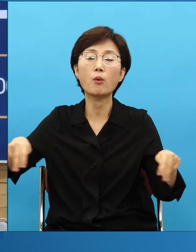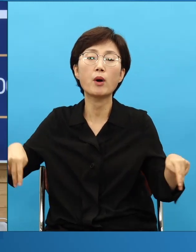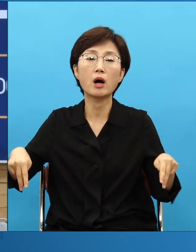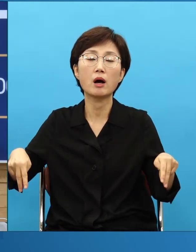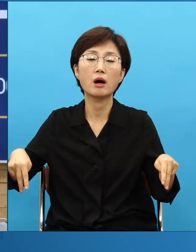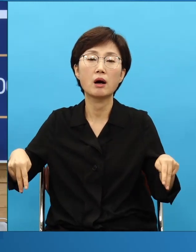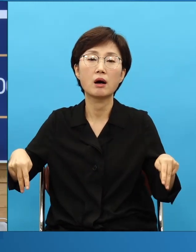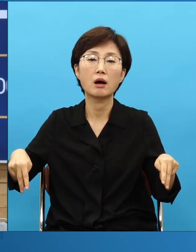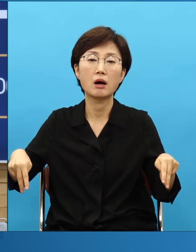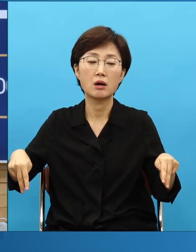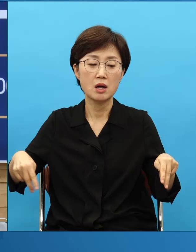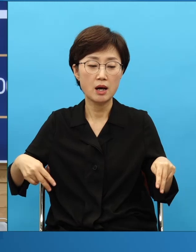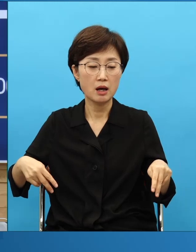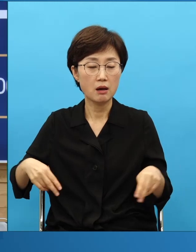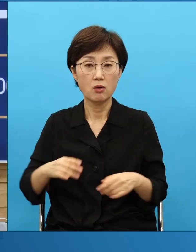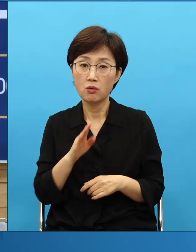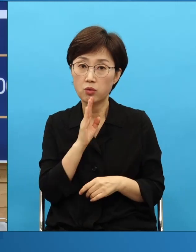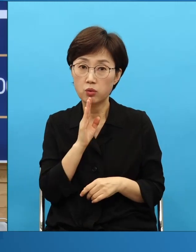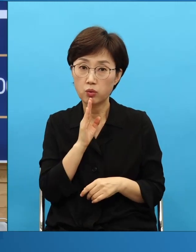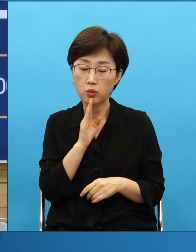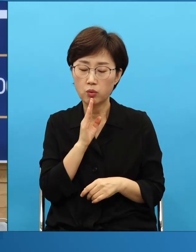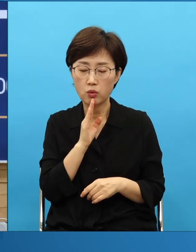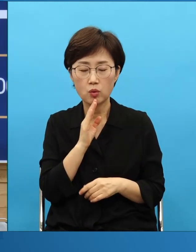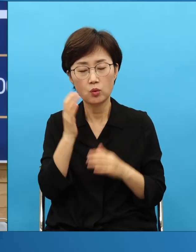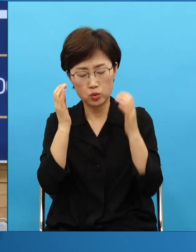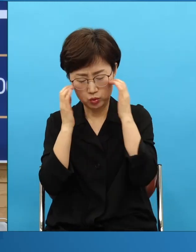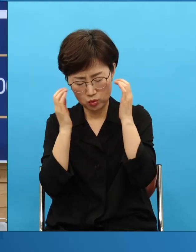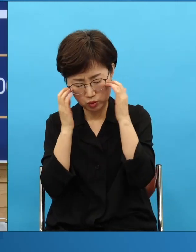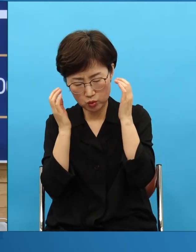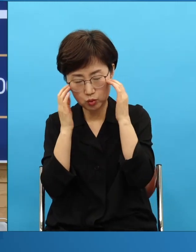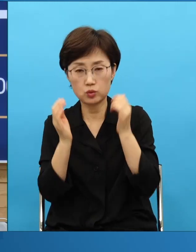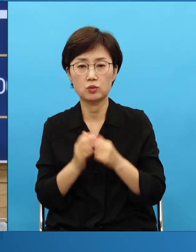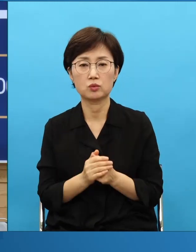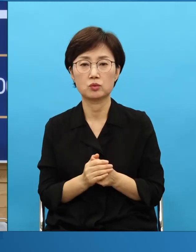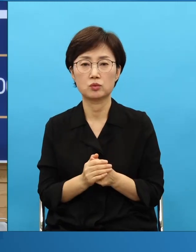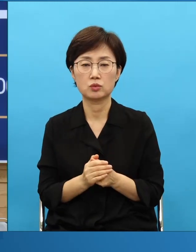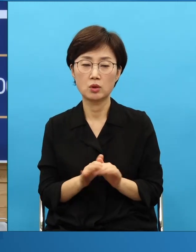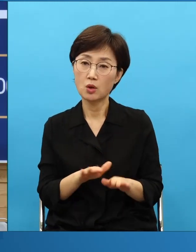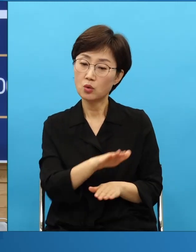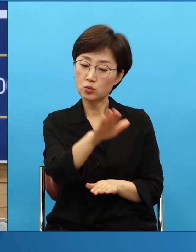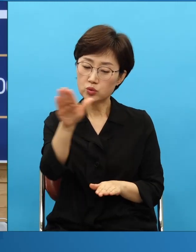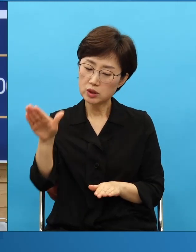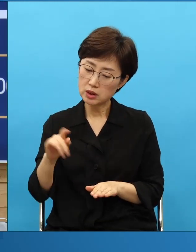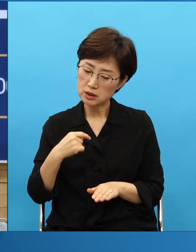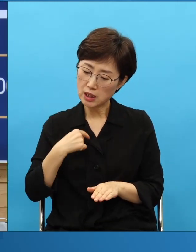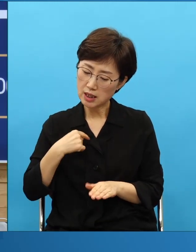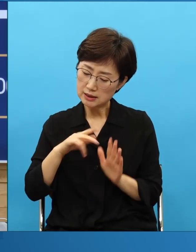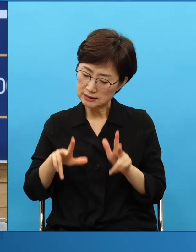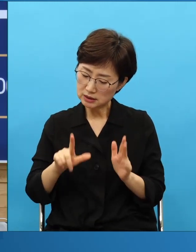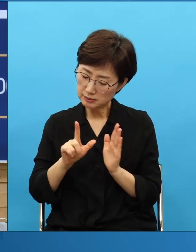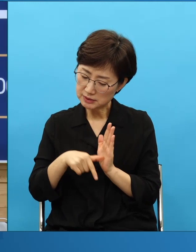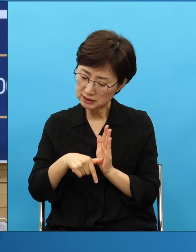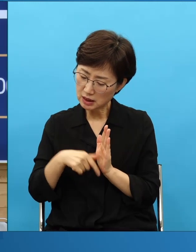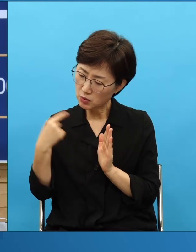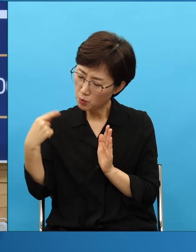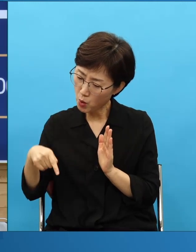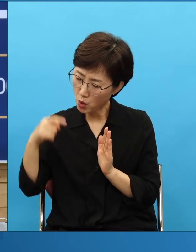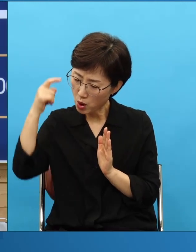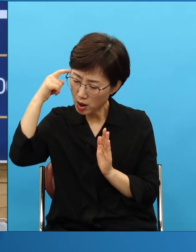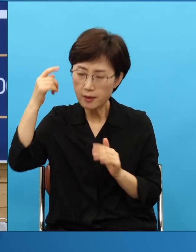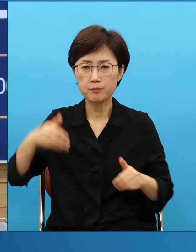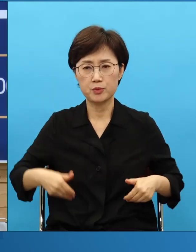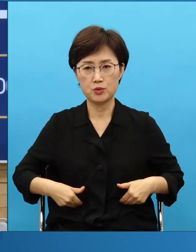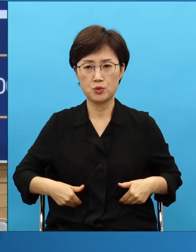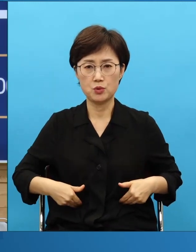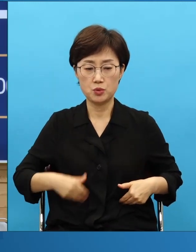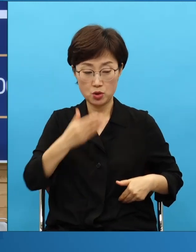home. 어마어마한 시간표입니다. So this is a tremendous time 그러니까 schedule. 시간표를 잘 알아야 되는 거죠. And so you need to know your time 이 schedule 시간표 well. 모르는 유대인들은 망했어요. People and the